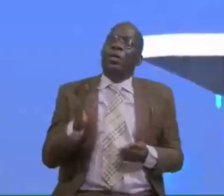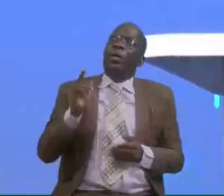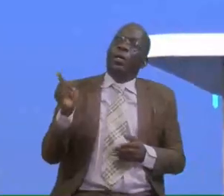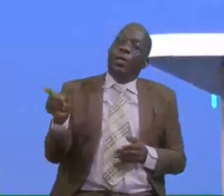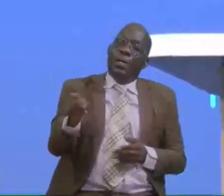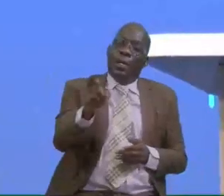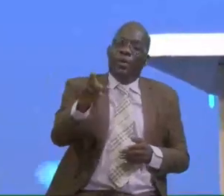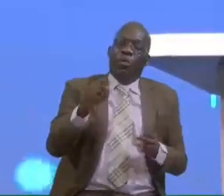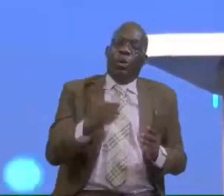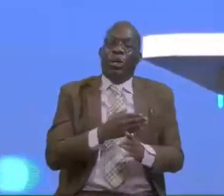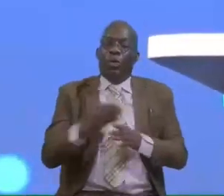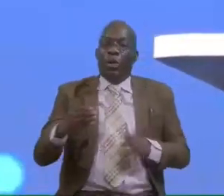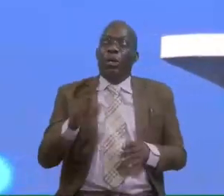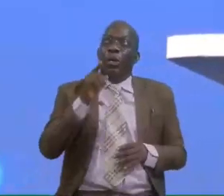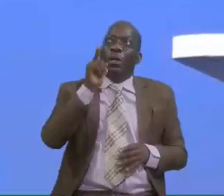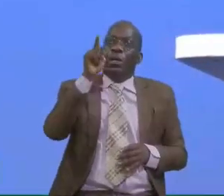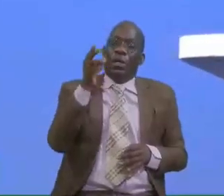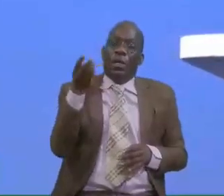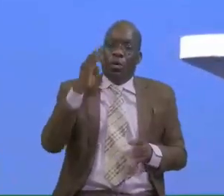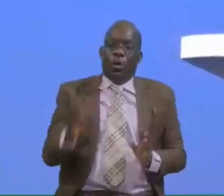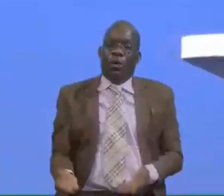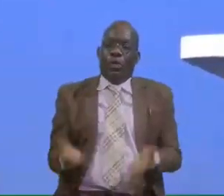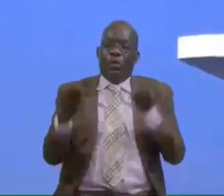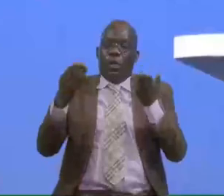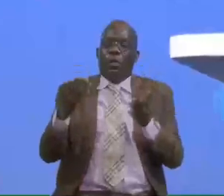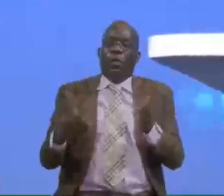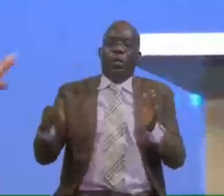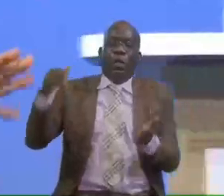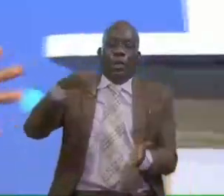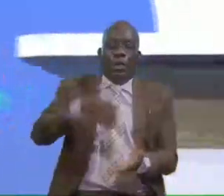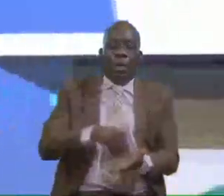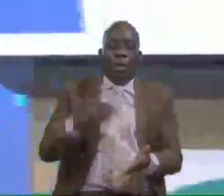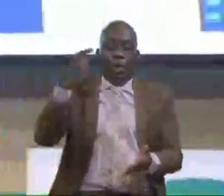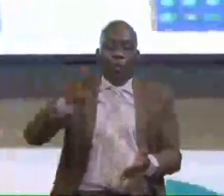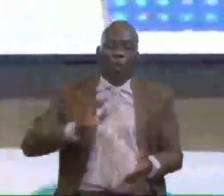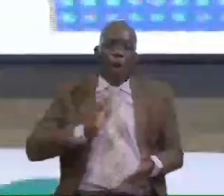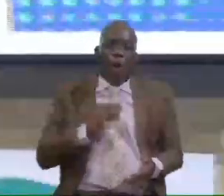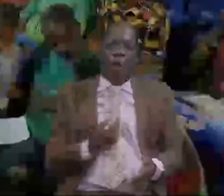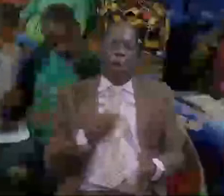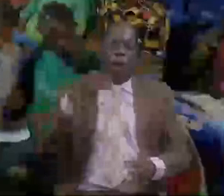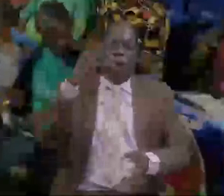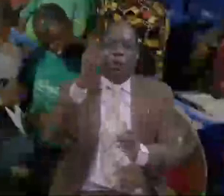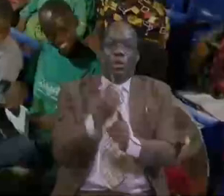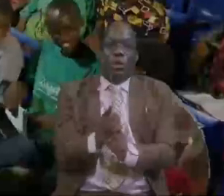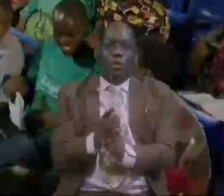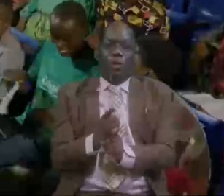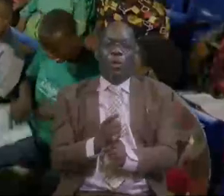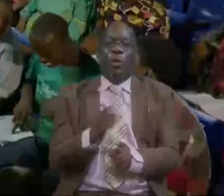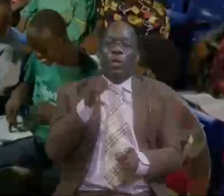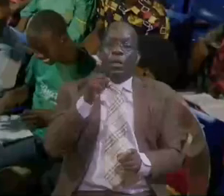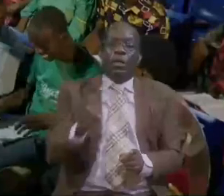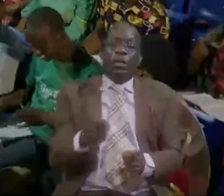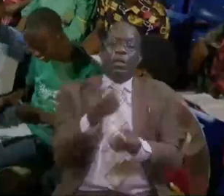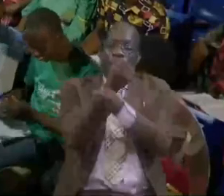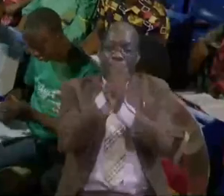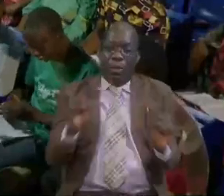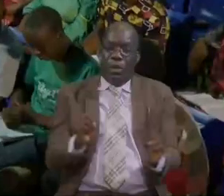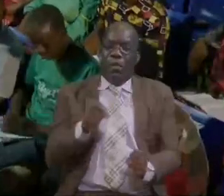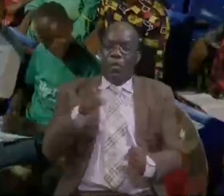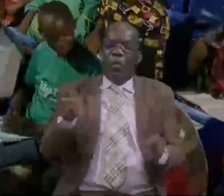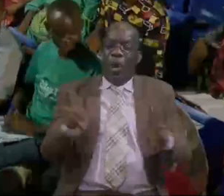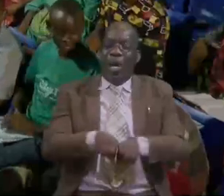ôter. Il a été relevé, ressuscité pour notre justification. Alors il te justifie comme si